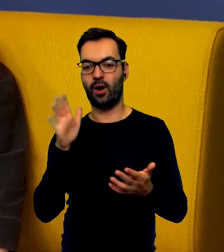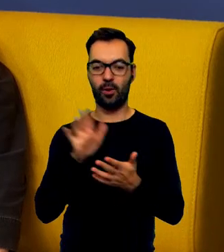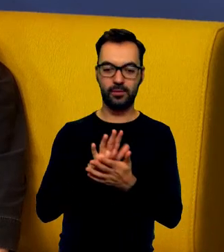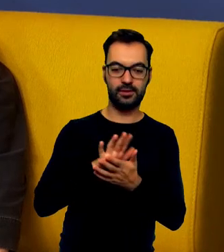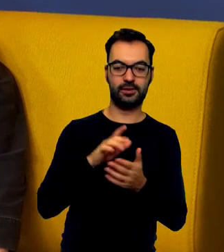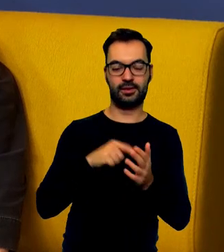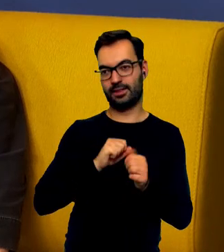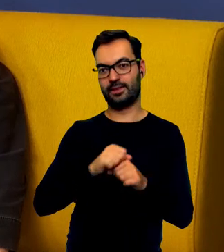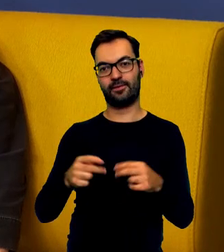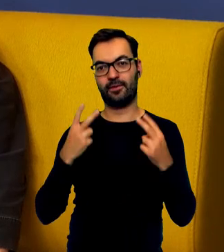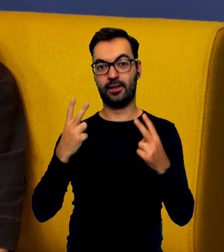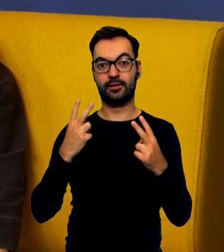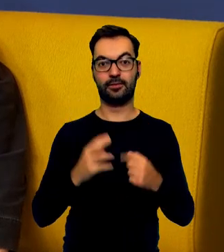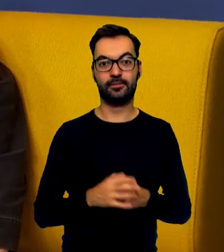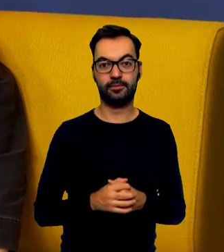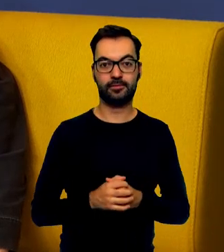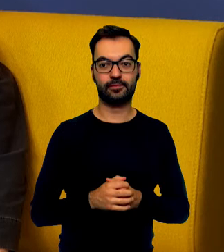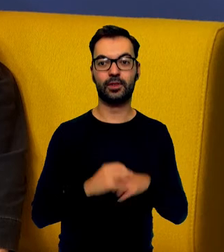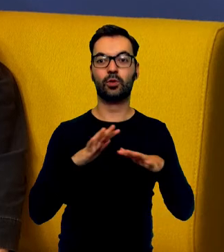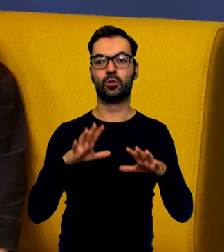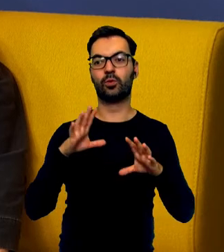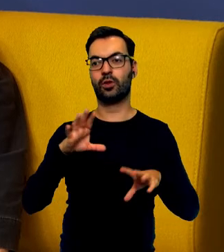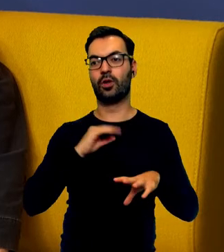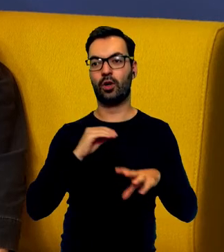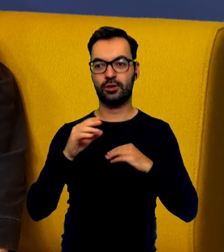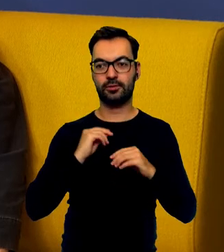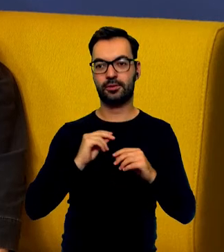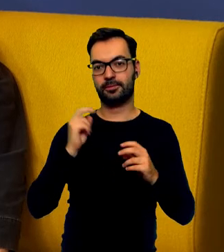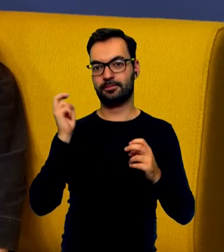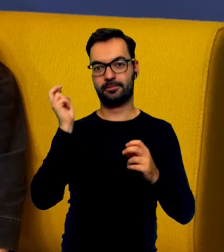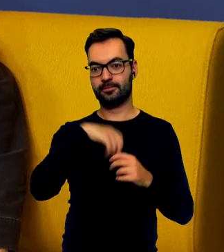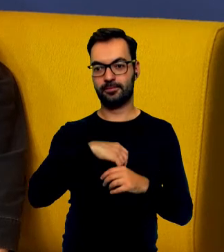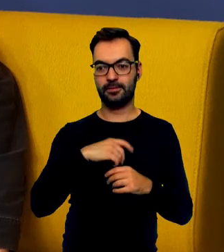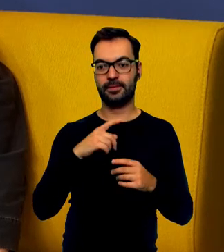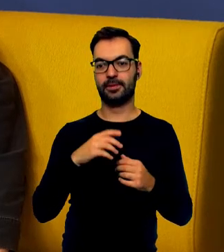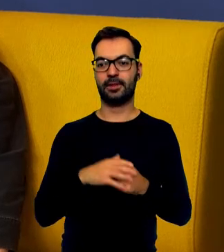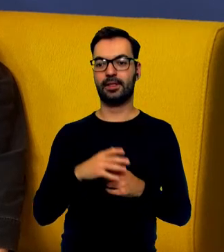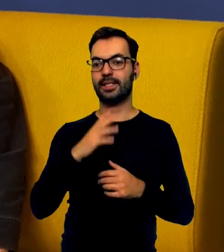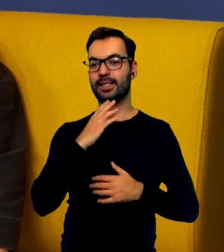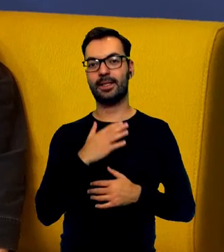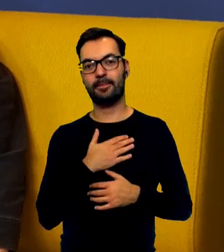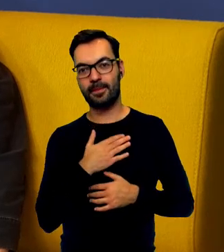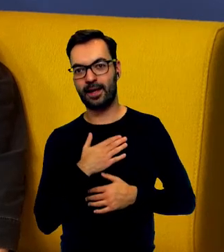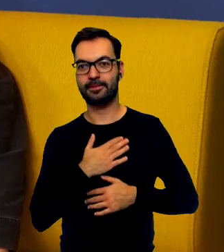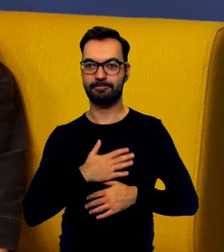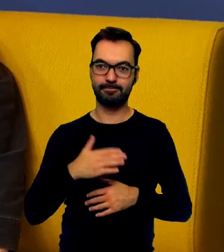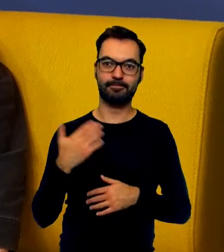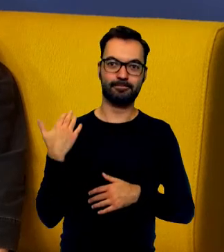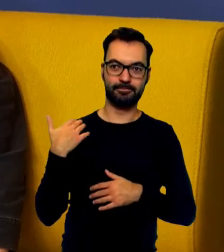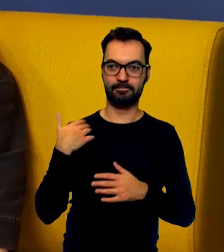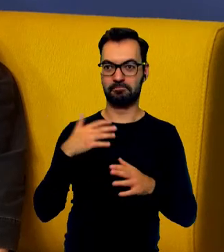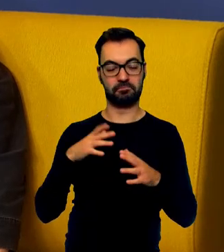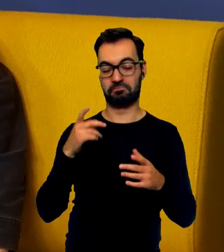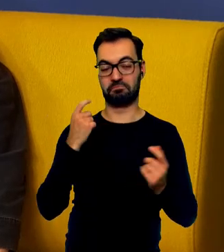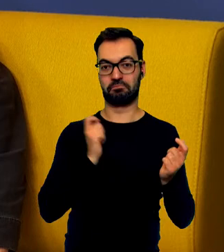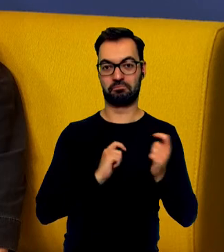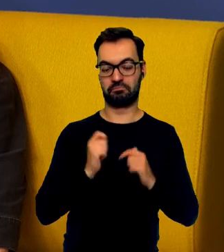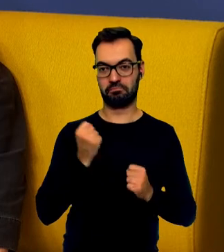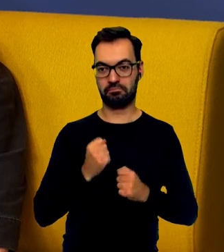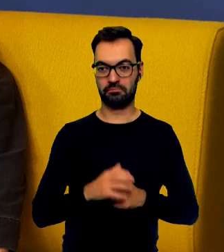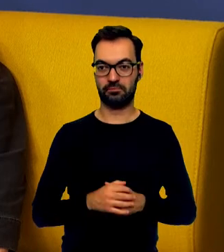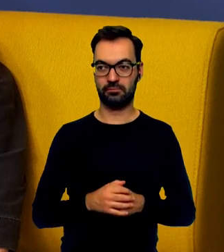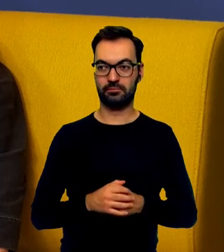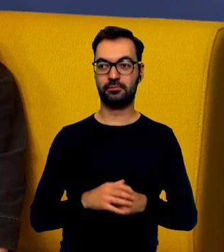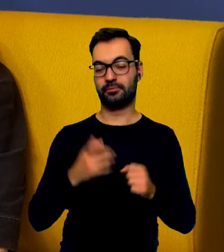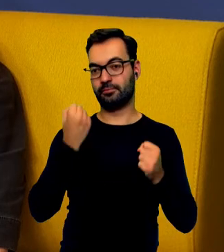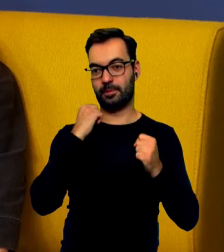czytelniczki się liczy i bardzo dużo dostaję różnych niezwykłych wyrazów sympatii od moich czytelniczek i